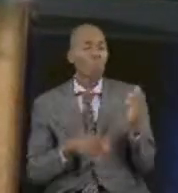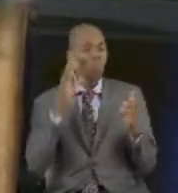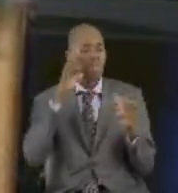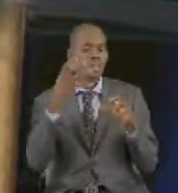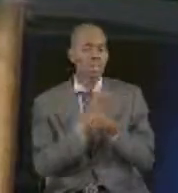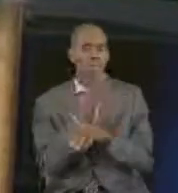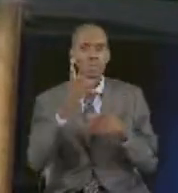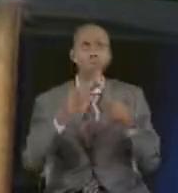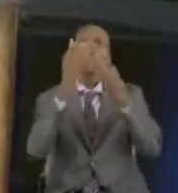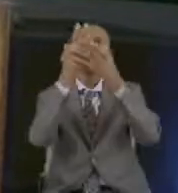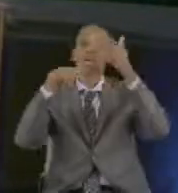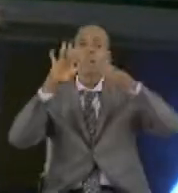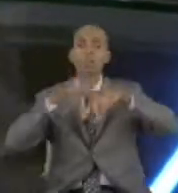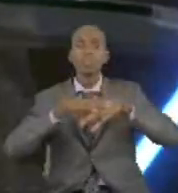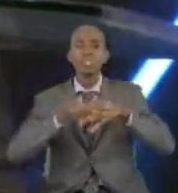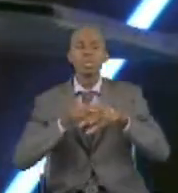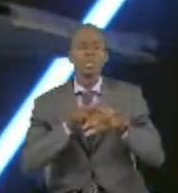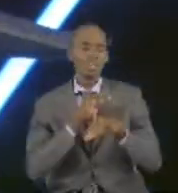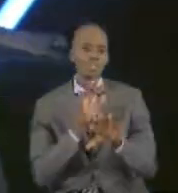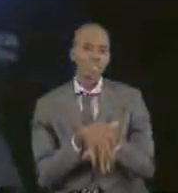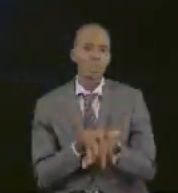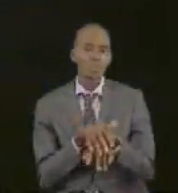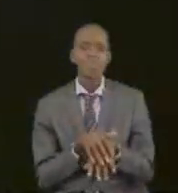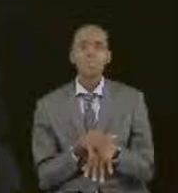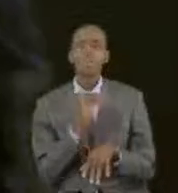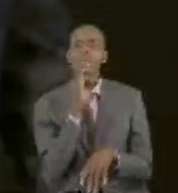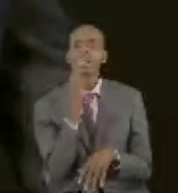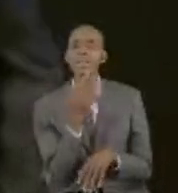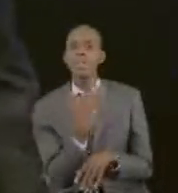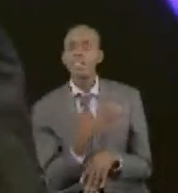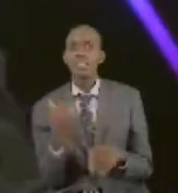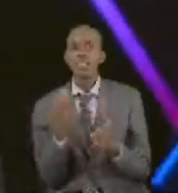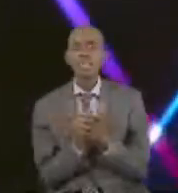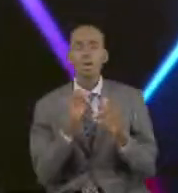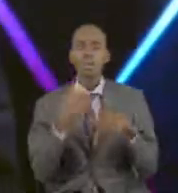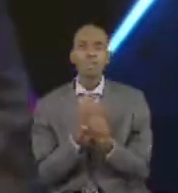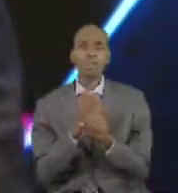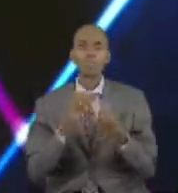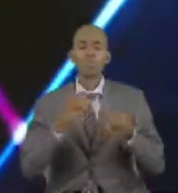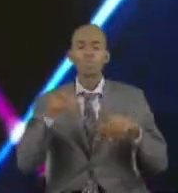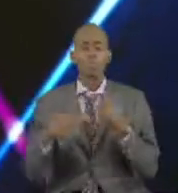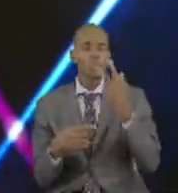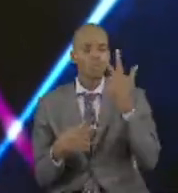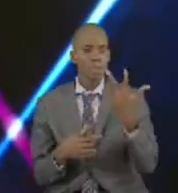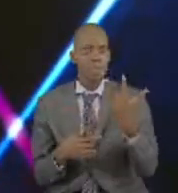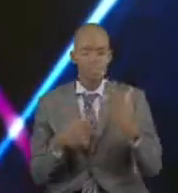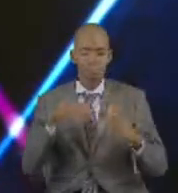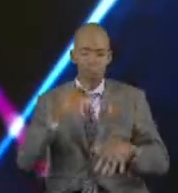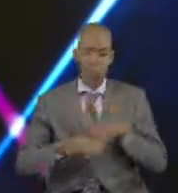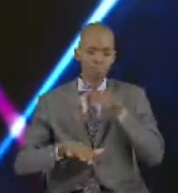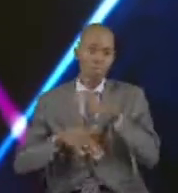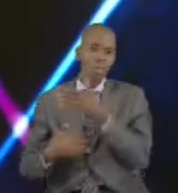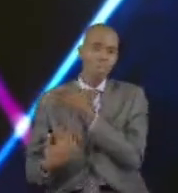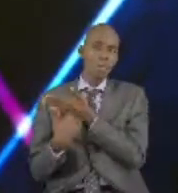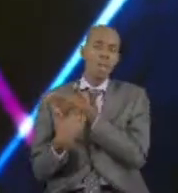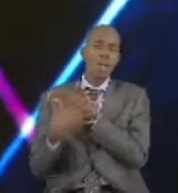ciel. La tromperie, la séduction, c'est ce qui va vous amener à faire trois pas en arrière après